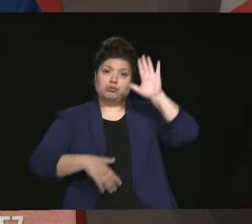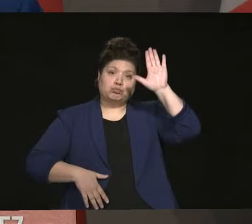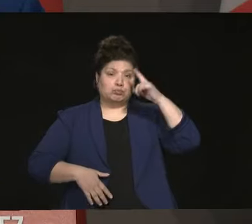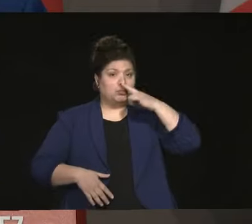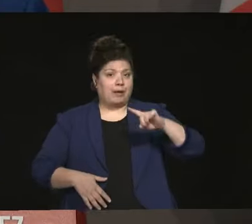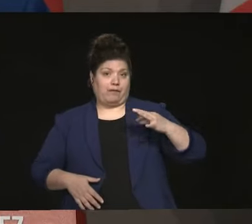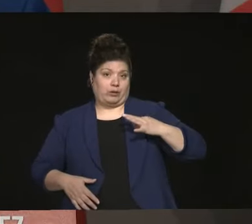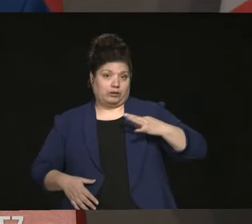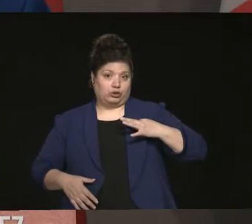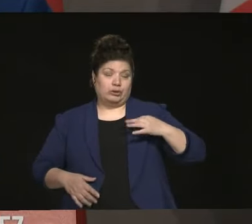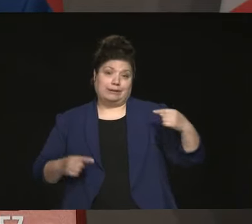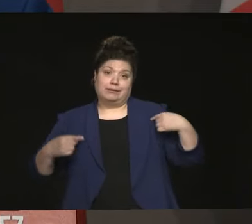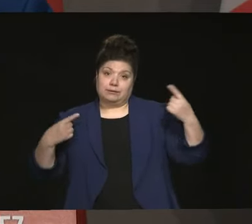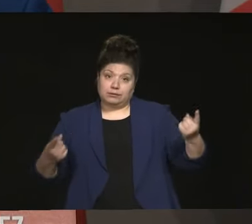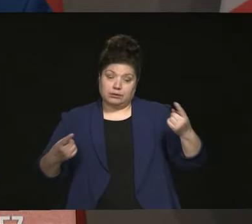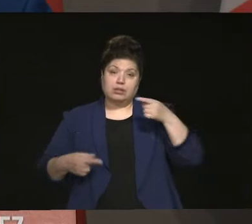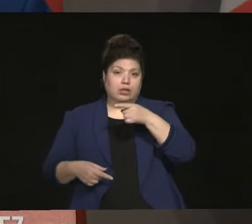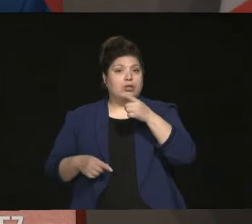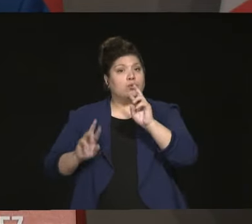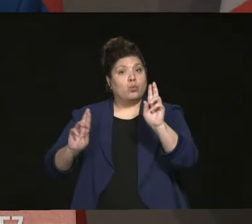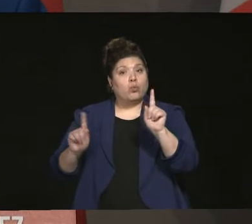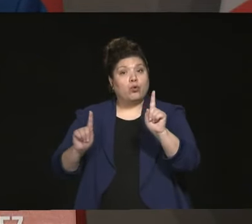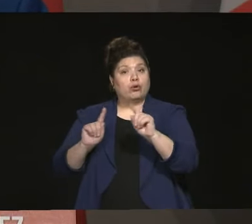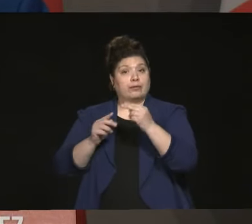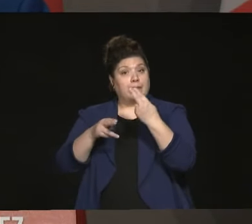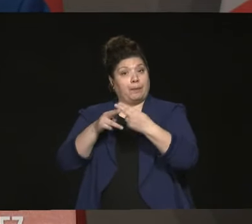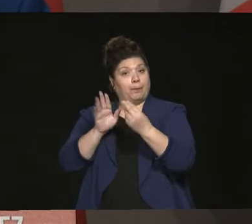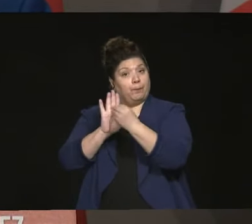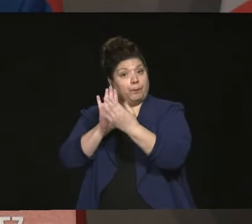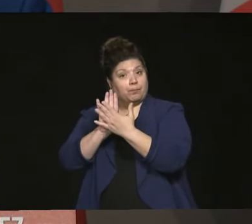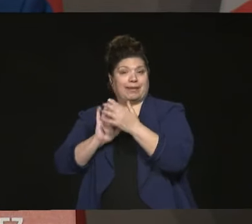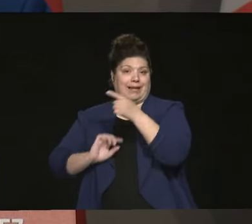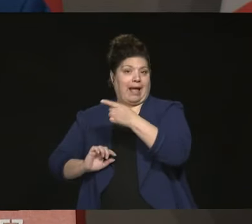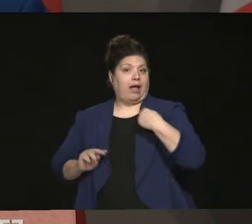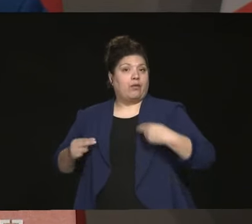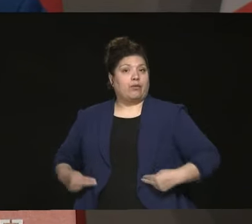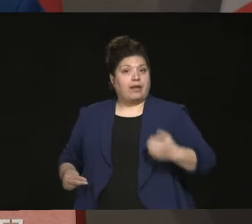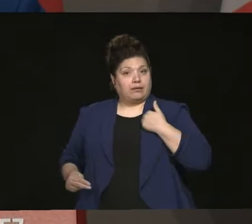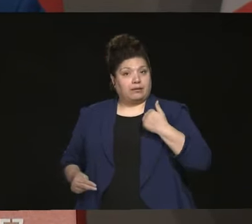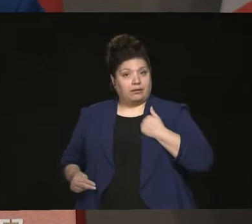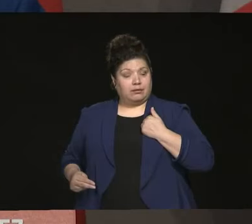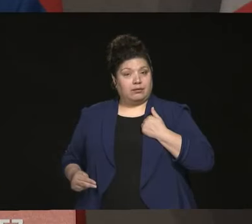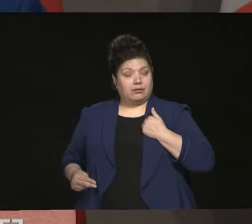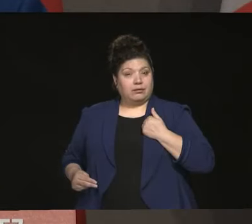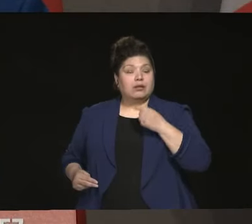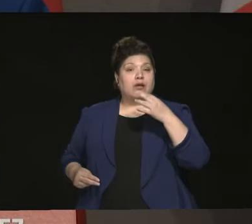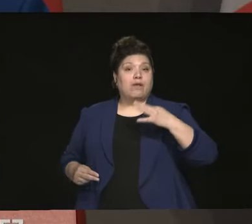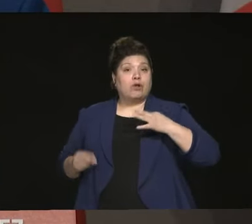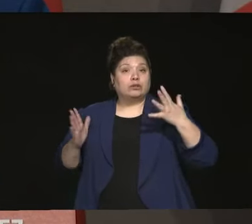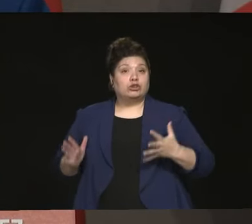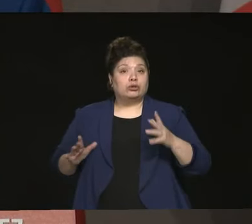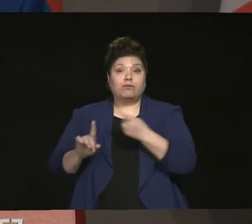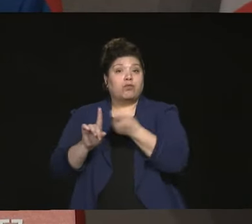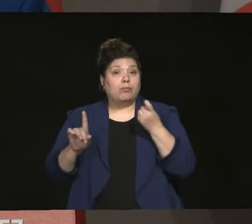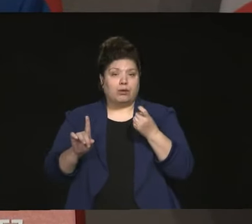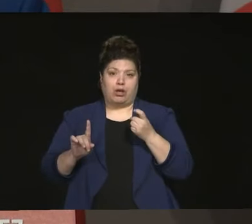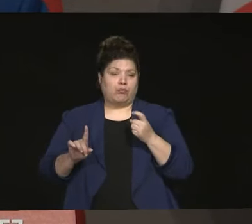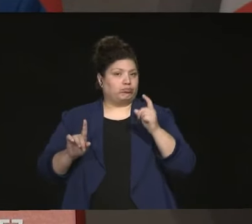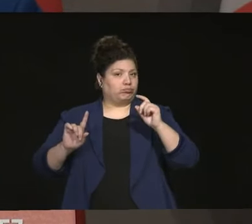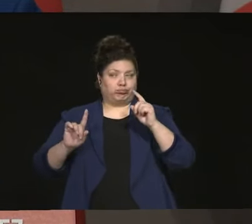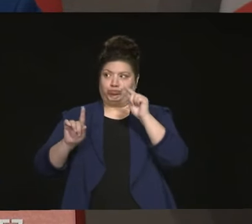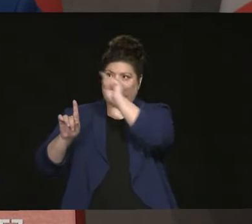Ces Canada's bénévoles sont website. répartis à travers le pays, These ont volunteers différentes are throughout compétences, the country. They have différentes different habiletés skills linguistiques and